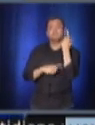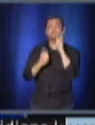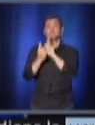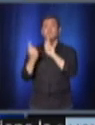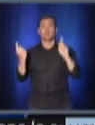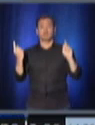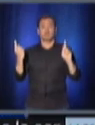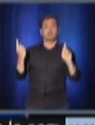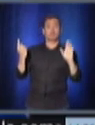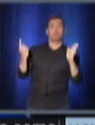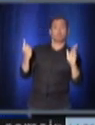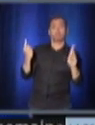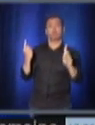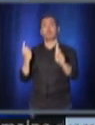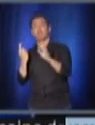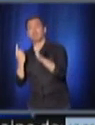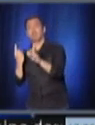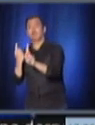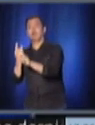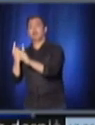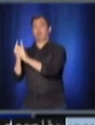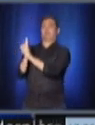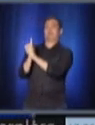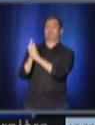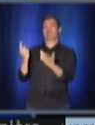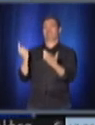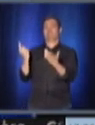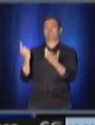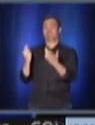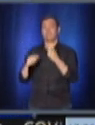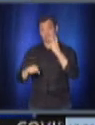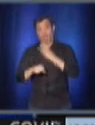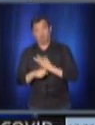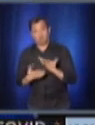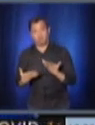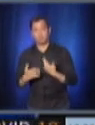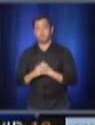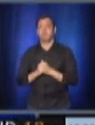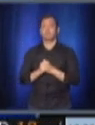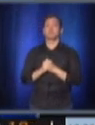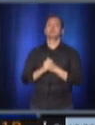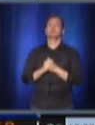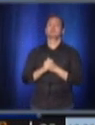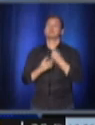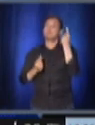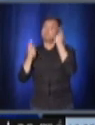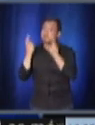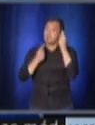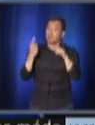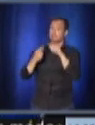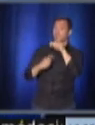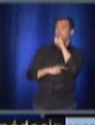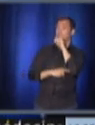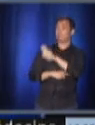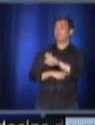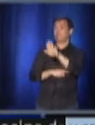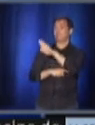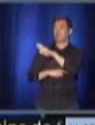Donc, une des mesures dont j'ai parlé, c'était de... Pensez à